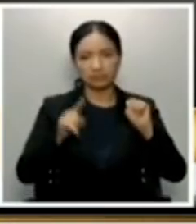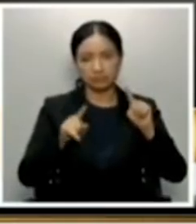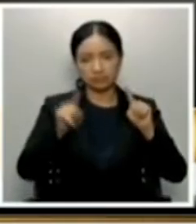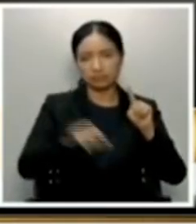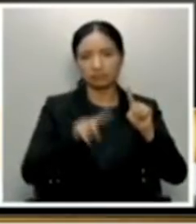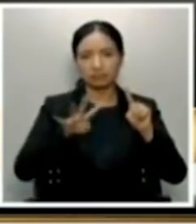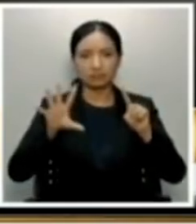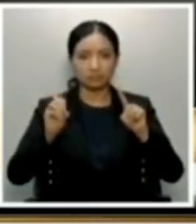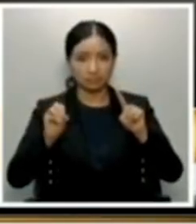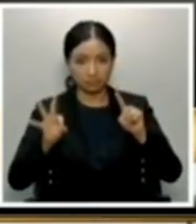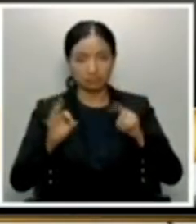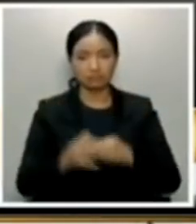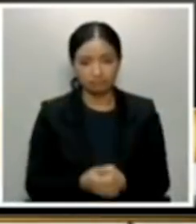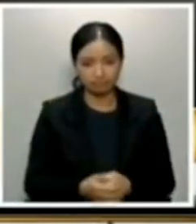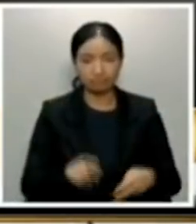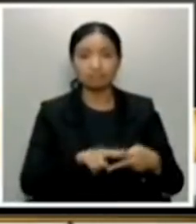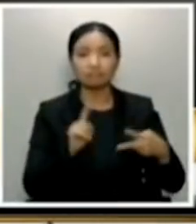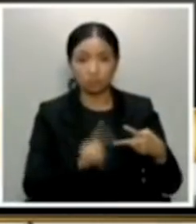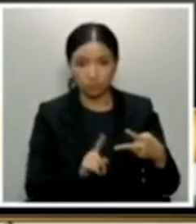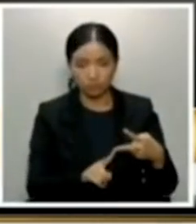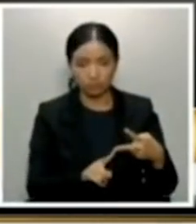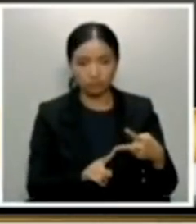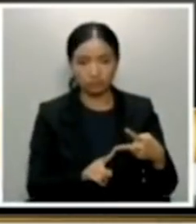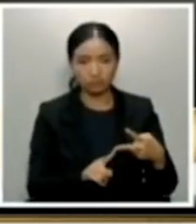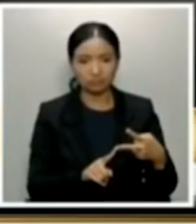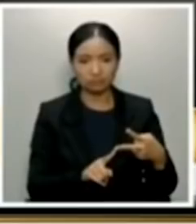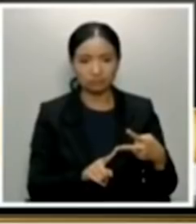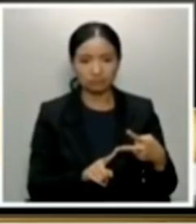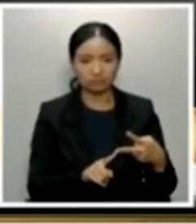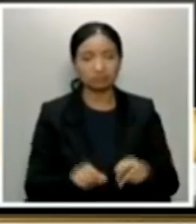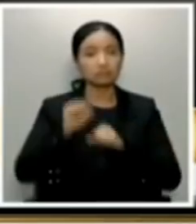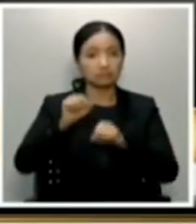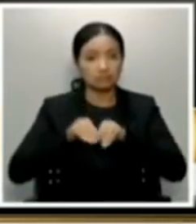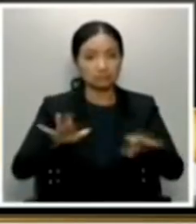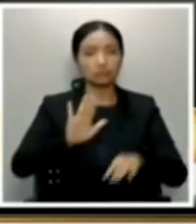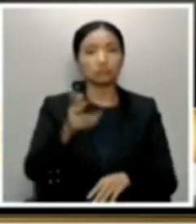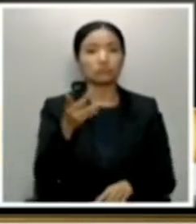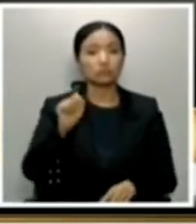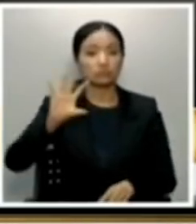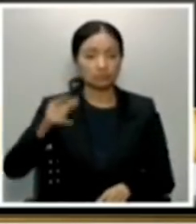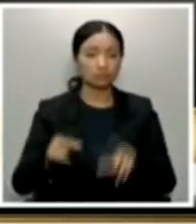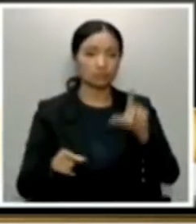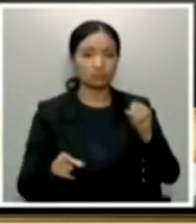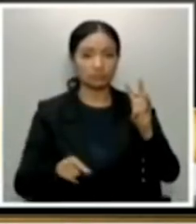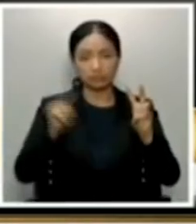41/2559 สารเคมีตกค้างที่2คือประกาศคสช.ที่